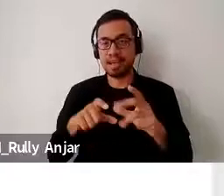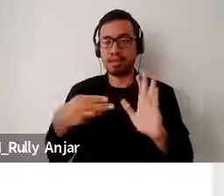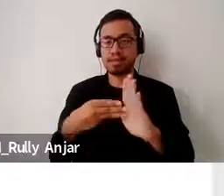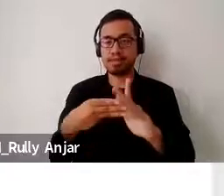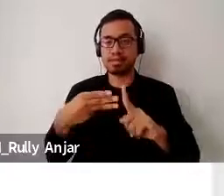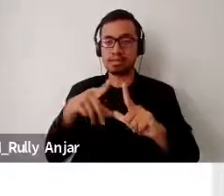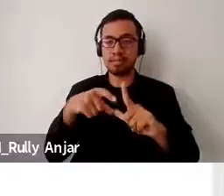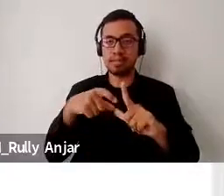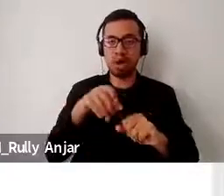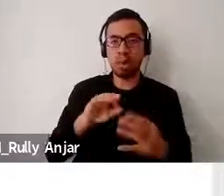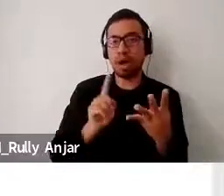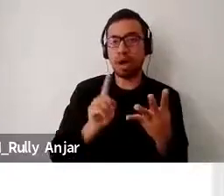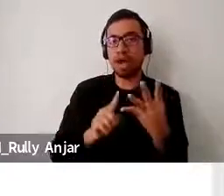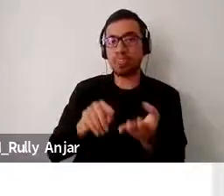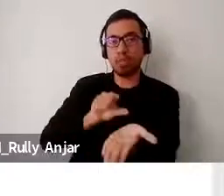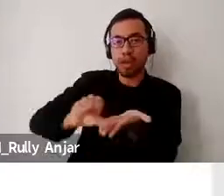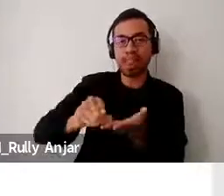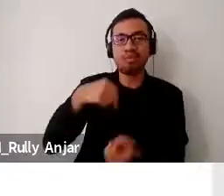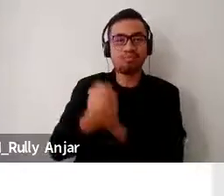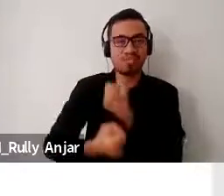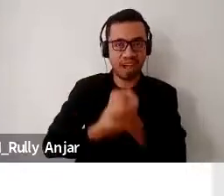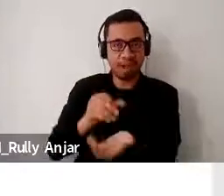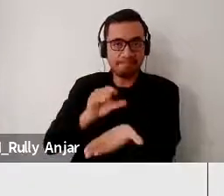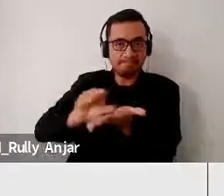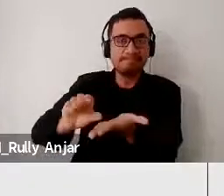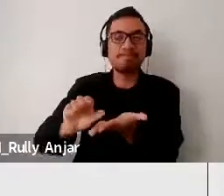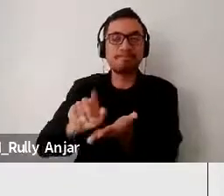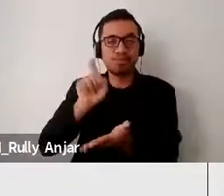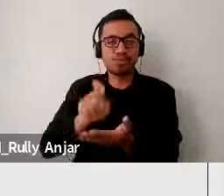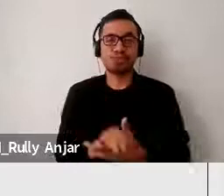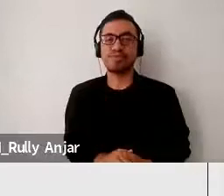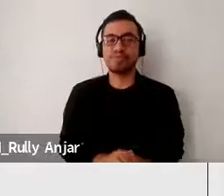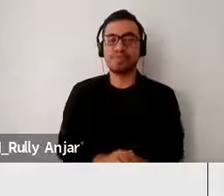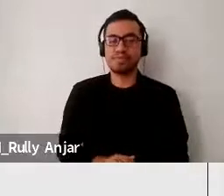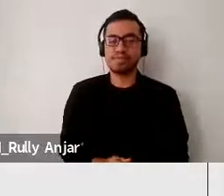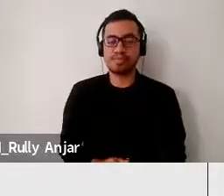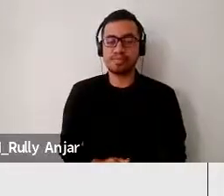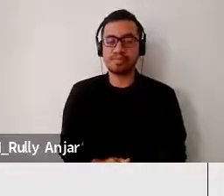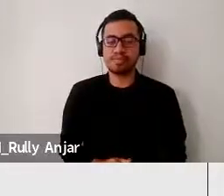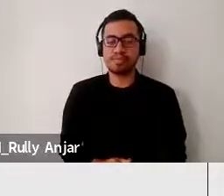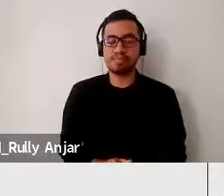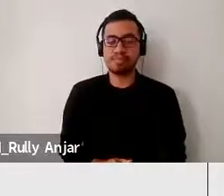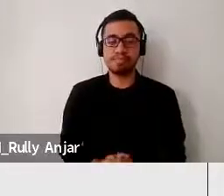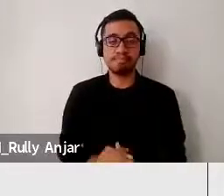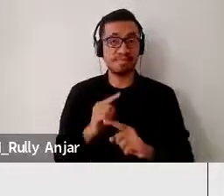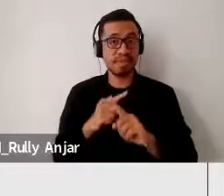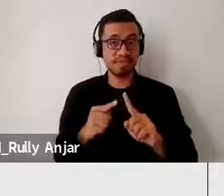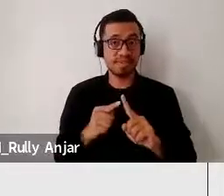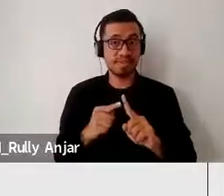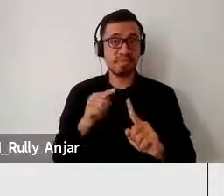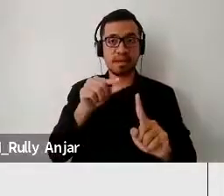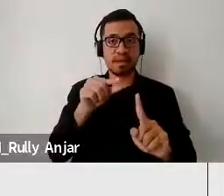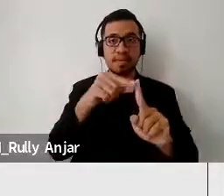usaha, tapi ternyata sebagian besar dari mereka pada saat ini